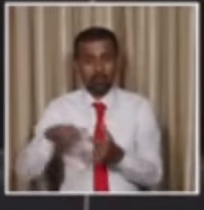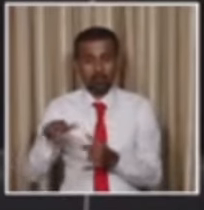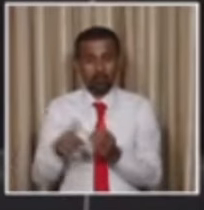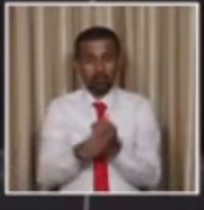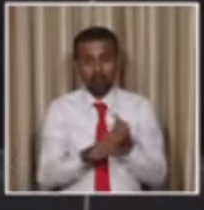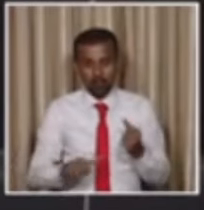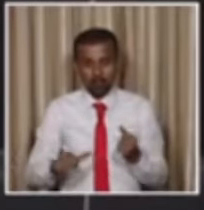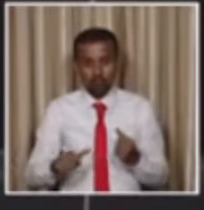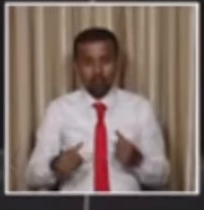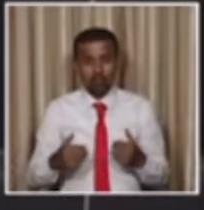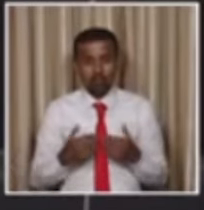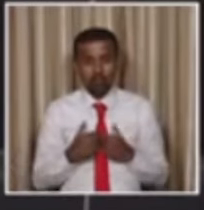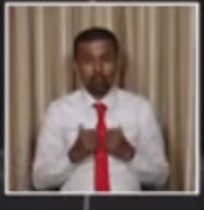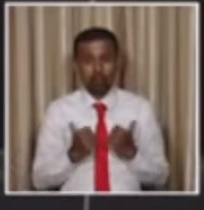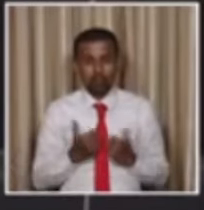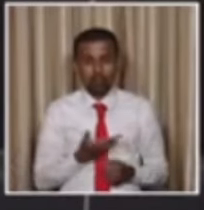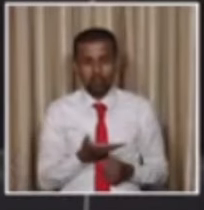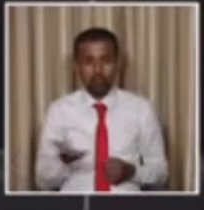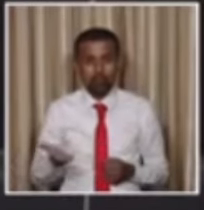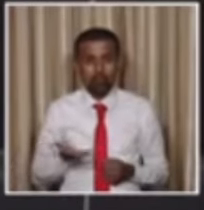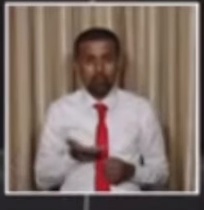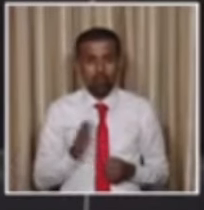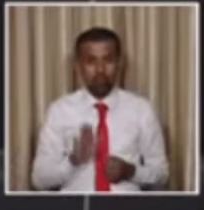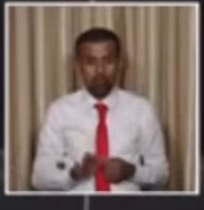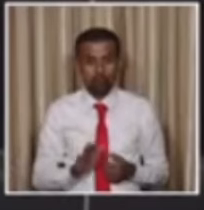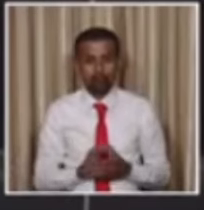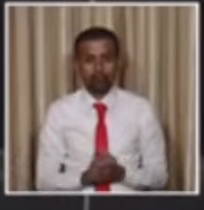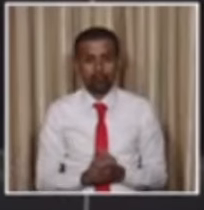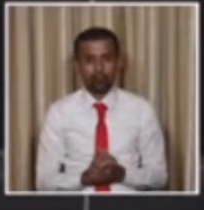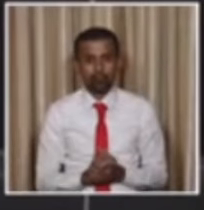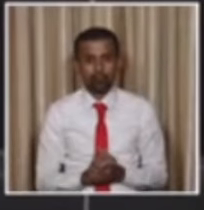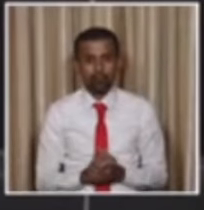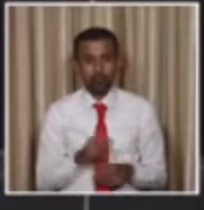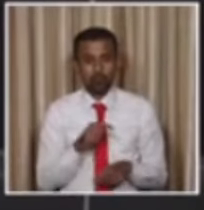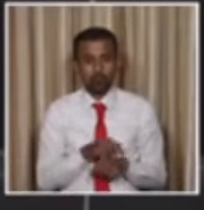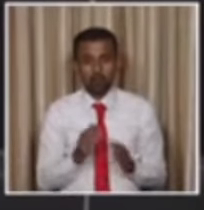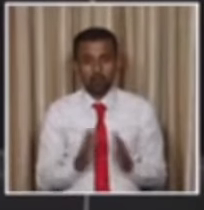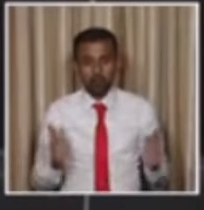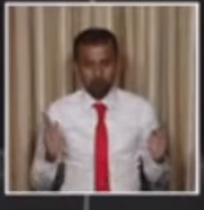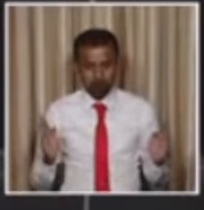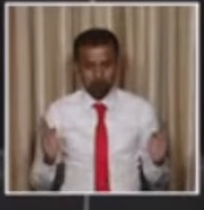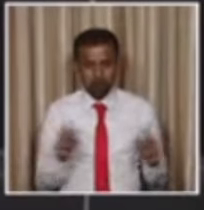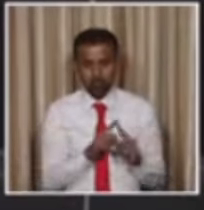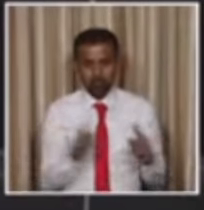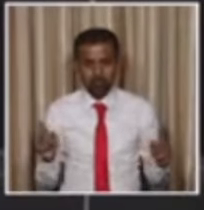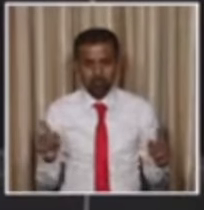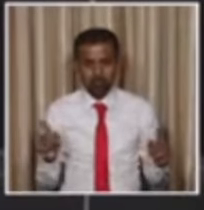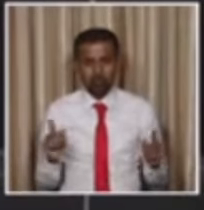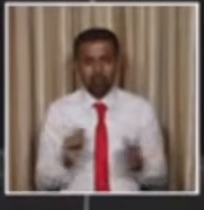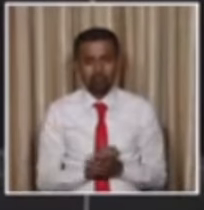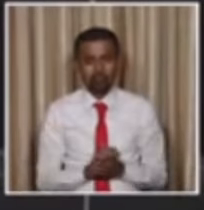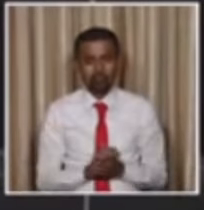අපි ජීවතුන් අතර මේ සභාකර්මී ඉන්නු. මේ කාල පරිච්ඡේදයේ තුළ